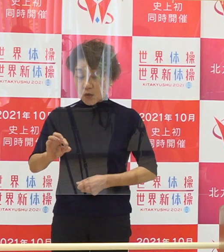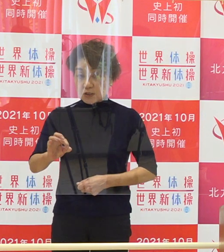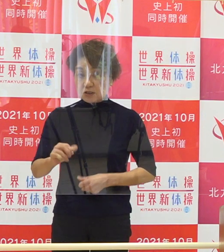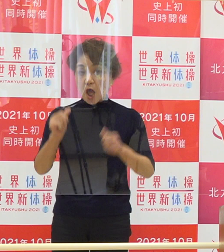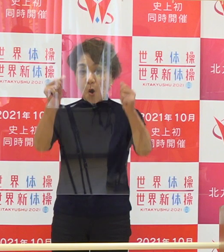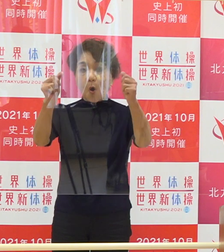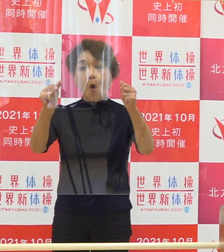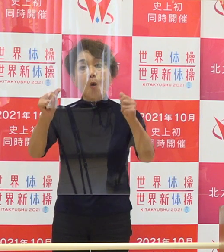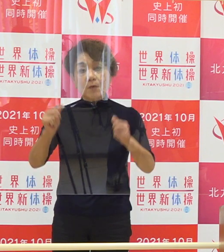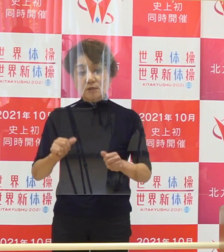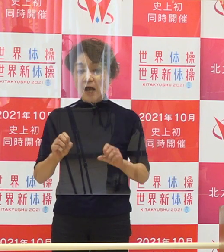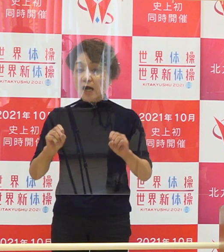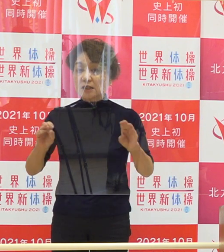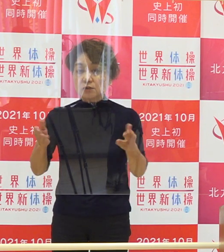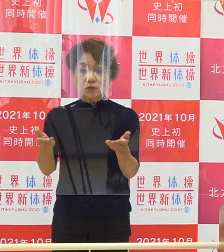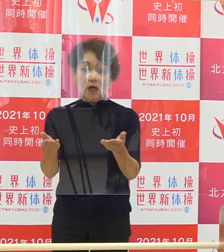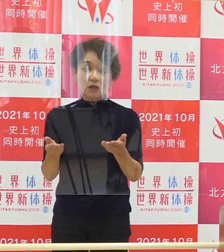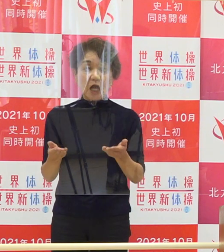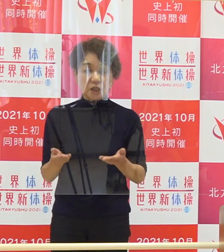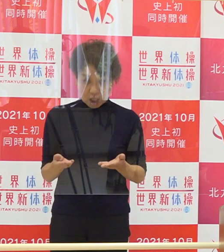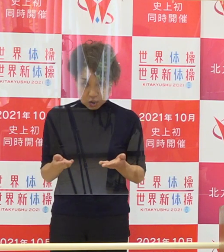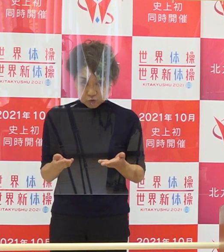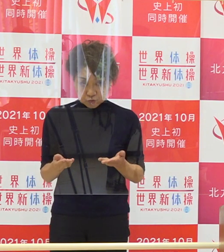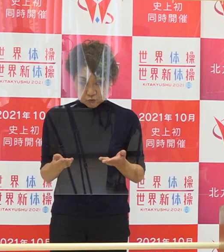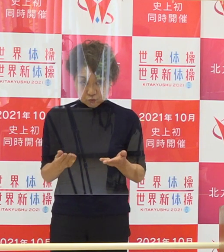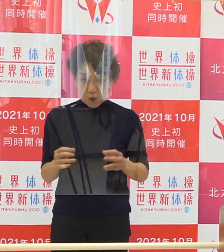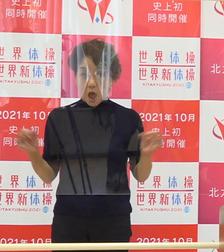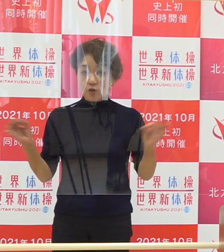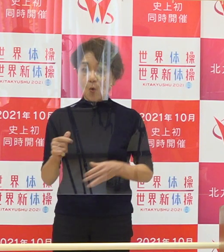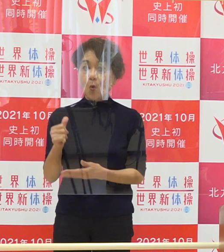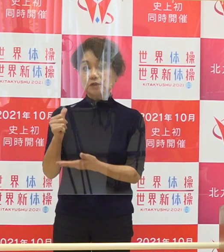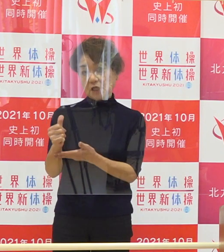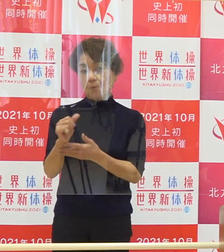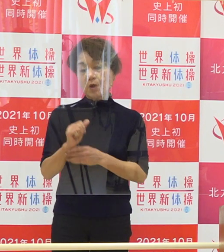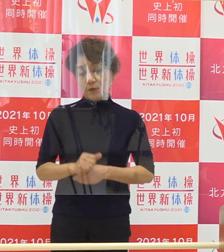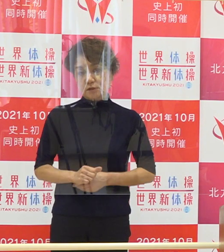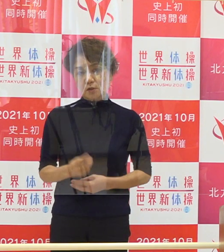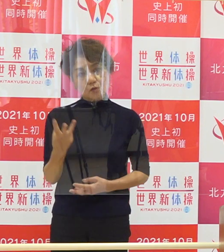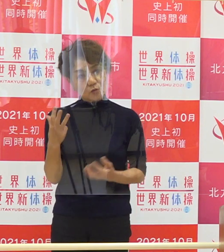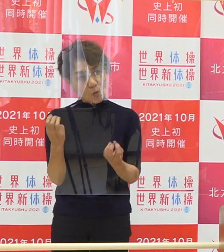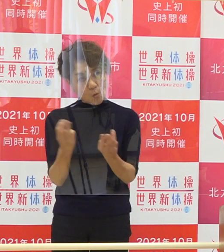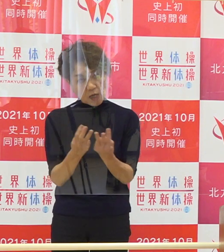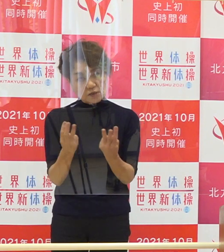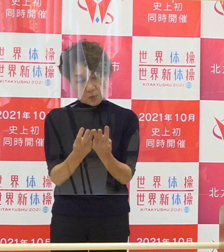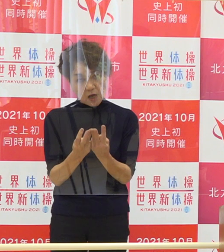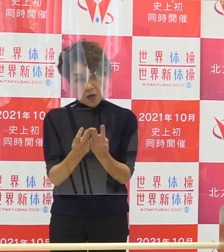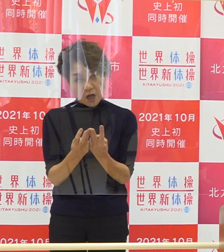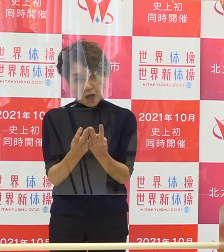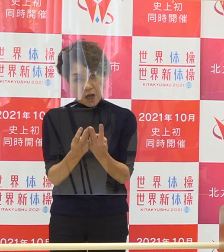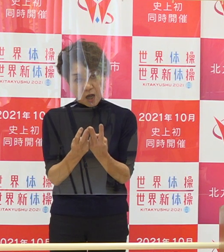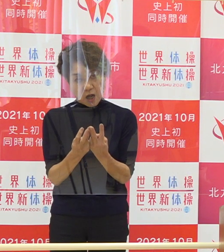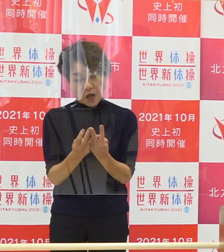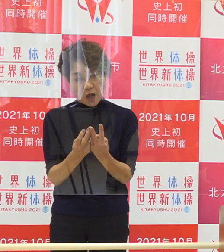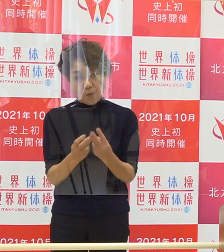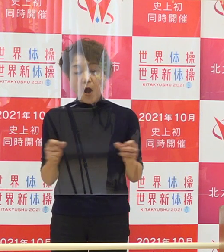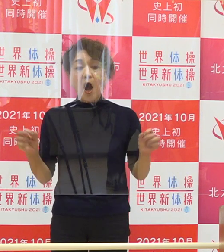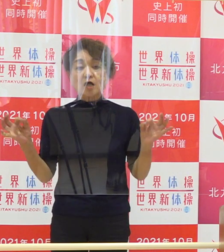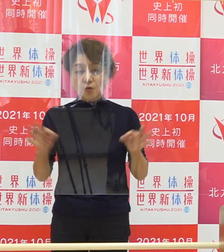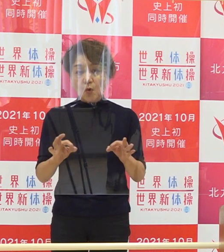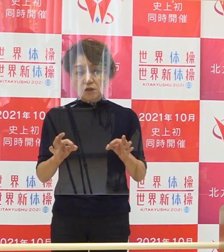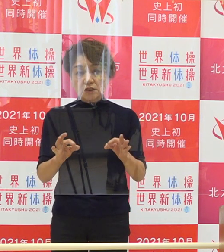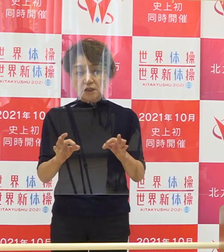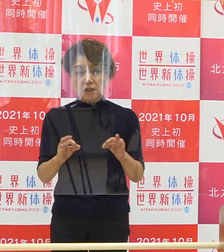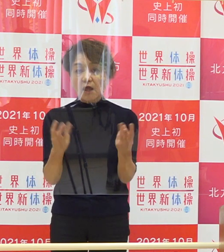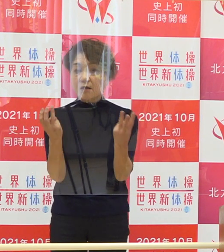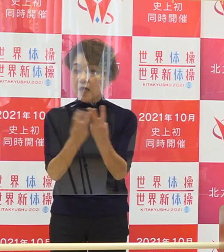どで発信をいただいている投資家があります。その数、いわゆる投資表明件数は